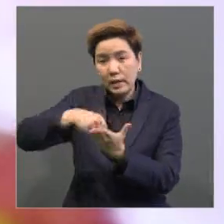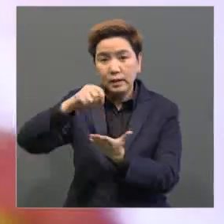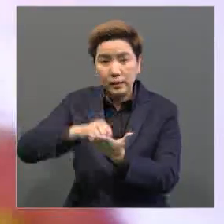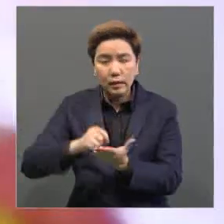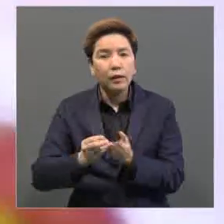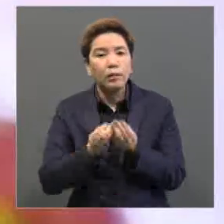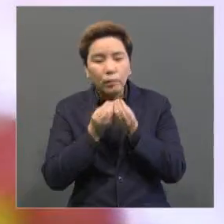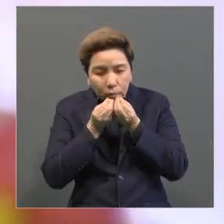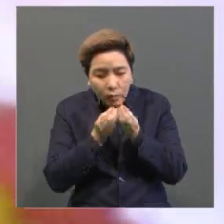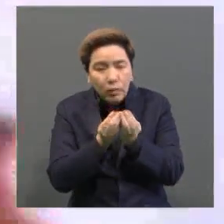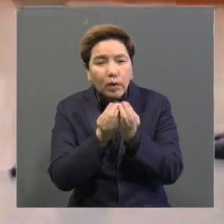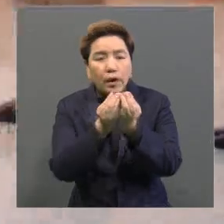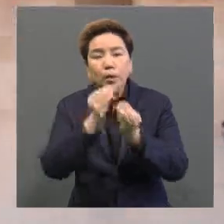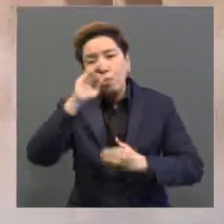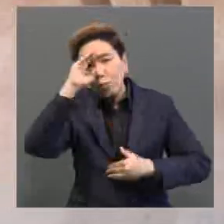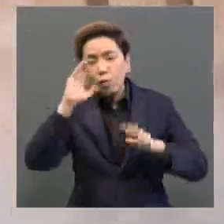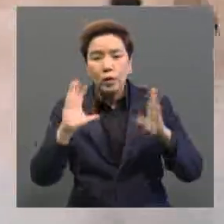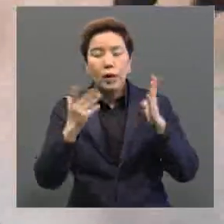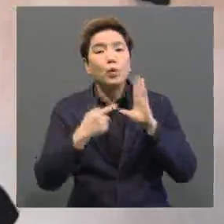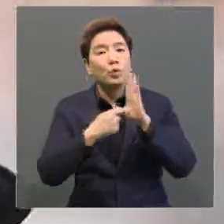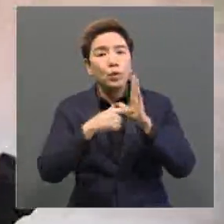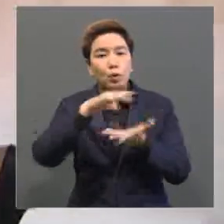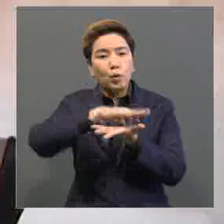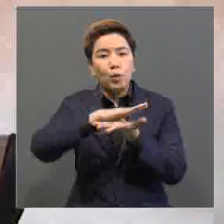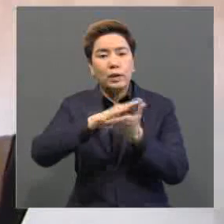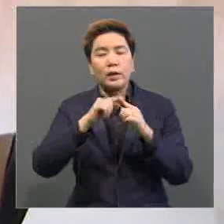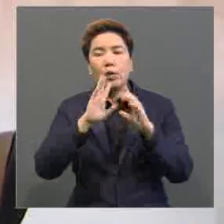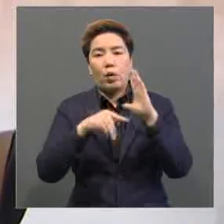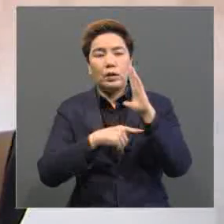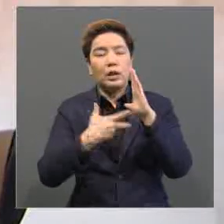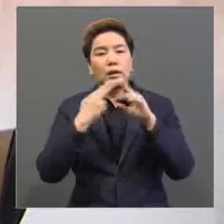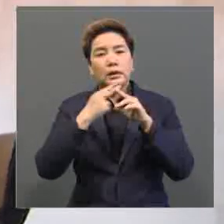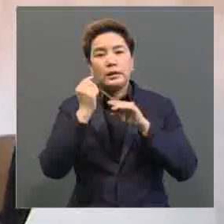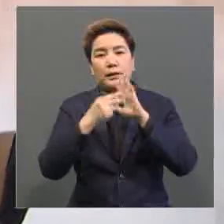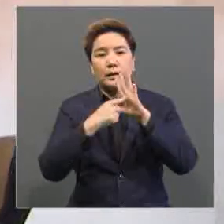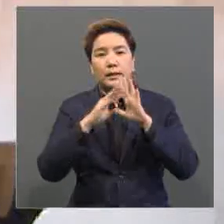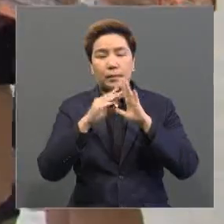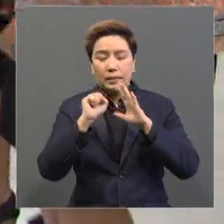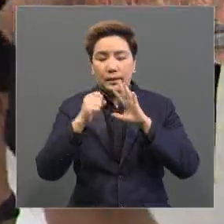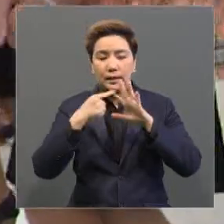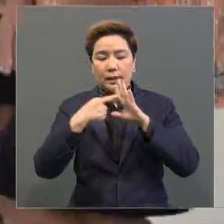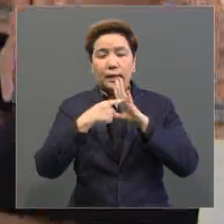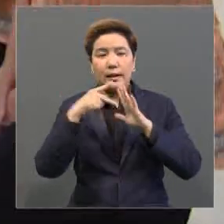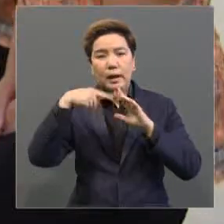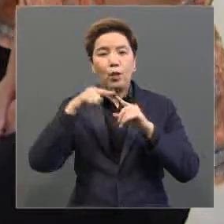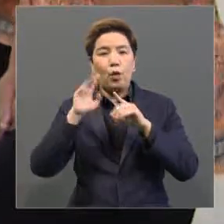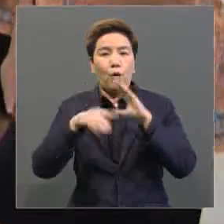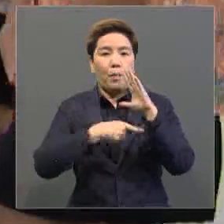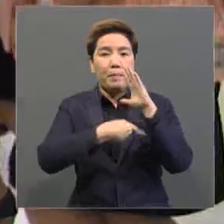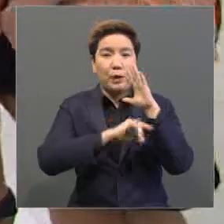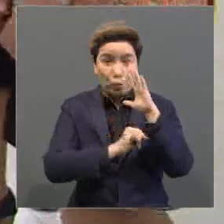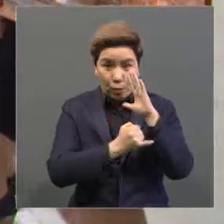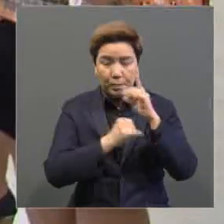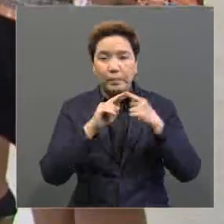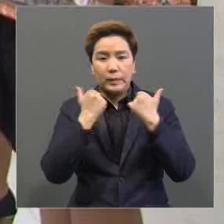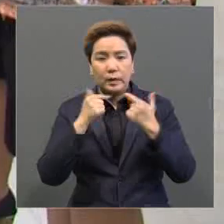งหายจากพระอาการประชวรอาทิโรงเรียนทับสแก่วิทยาและโรงเรียนเทศบาลเขาพิทักษ์จังหวัดประจวบคีรีขัน